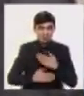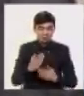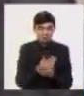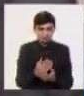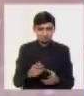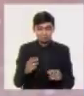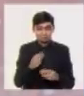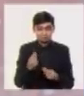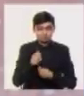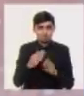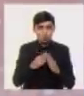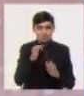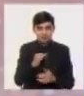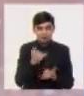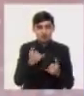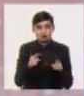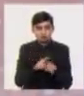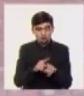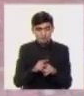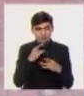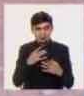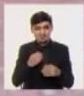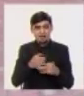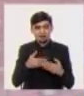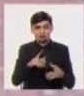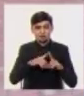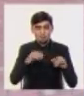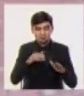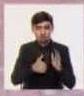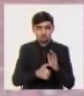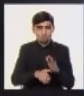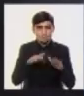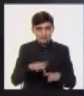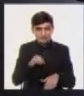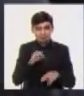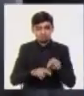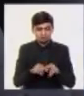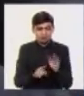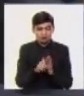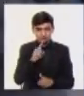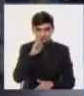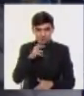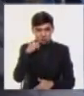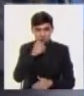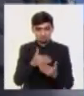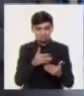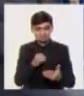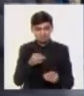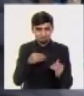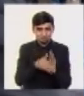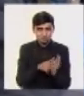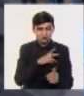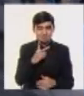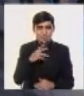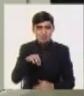получила жилье. Сегодня же состоялось и торжественное открытие школы на 600 мест. Строить ее начали 2 года назад. Вложено 2 миллиарда